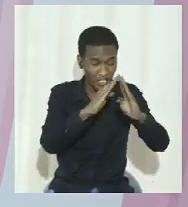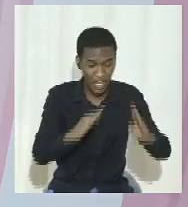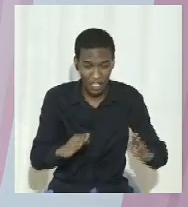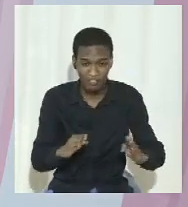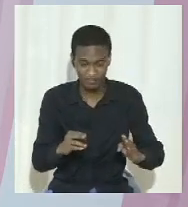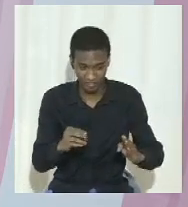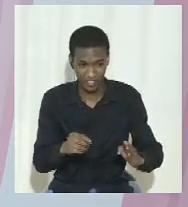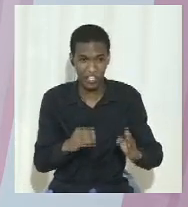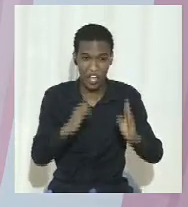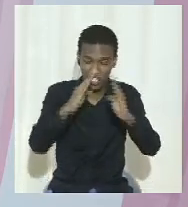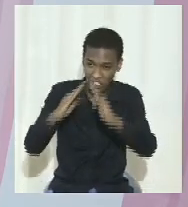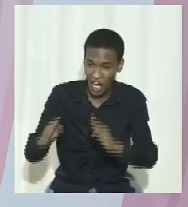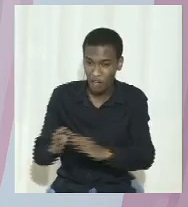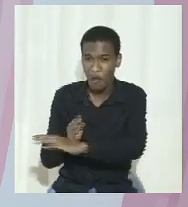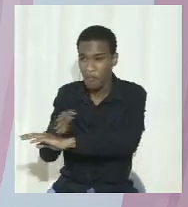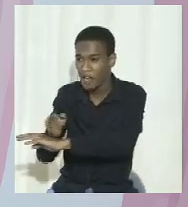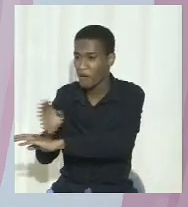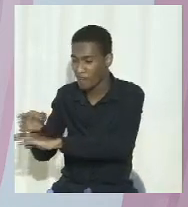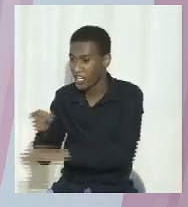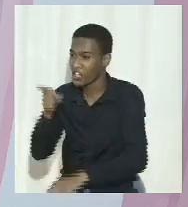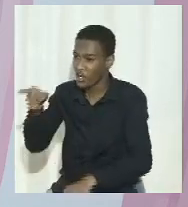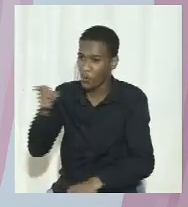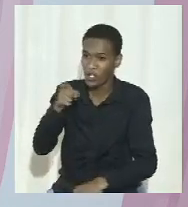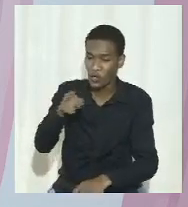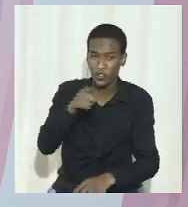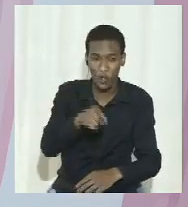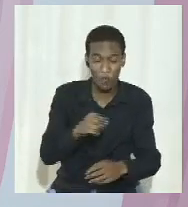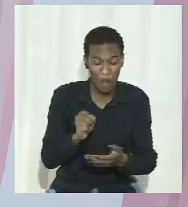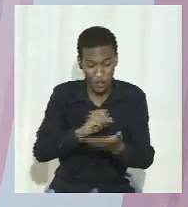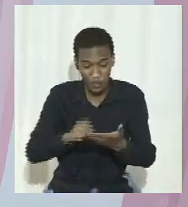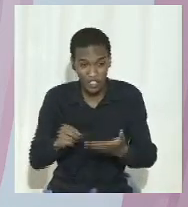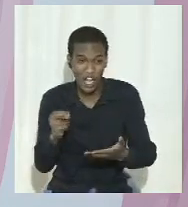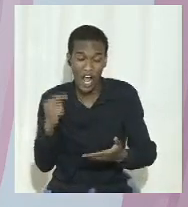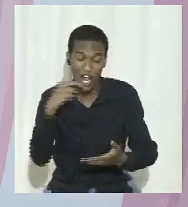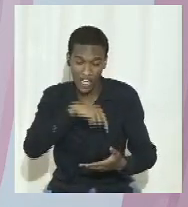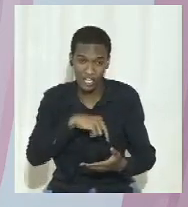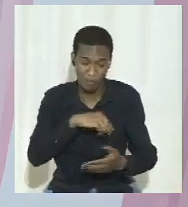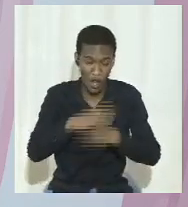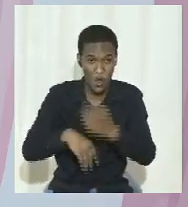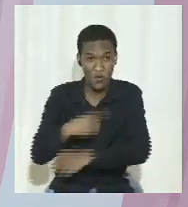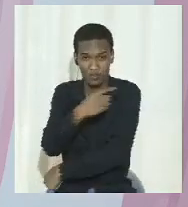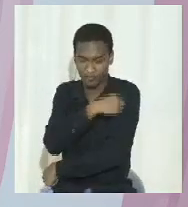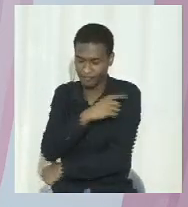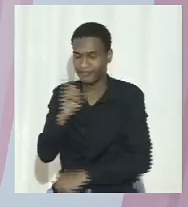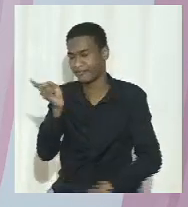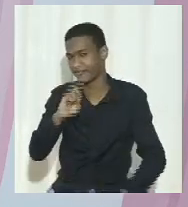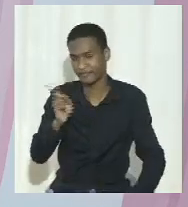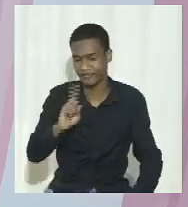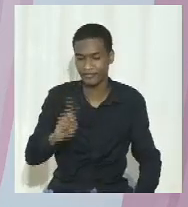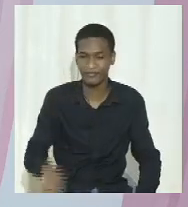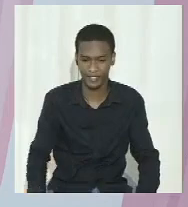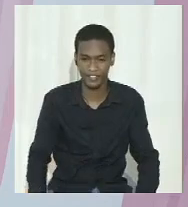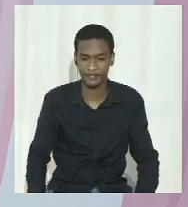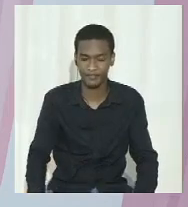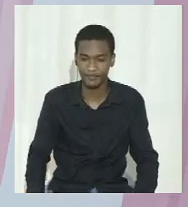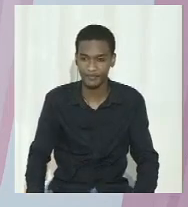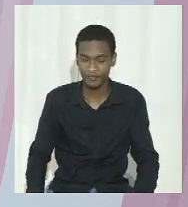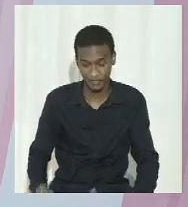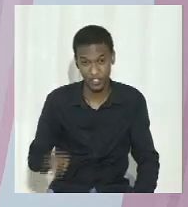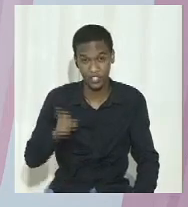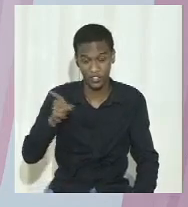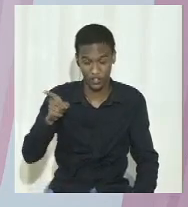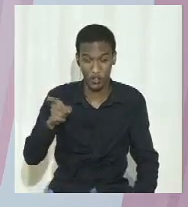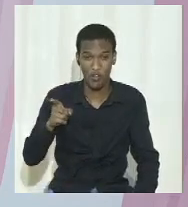izao averina kely eto amin'ilay afatra hoe ny mpiasan'ny fahasalamana ilay voasokajy teo na misehatra miankina na